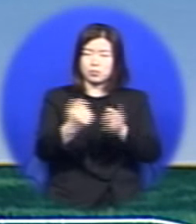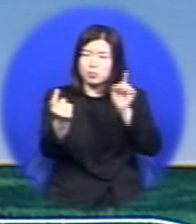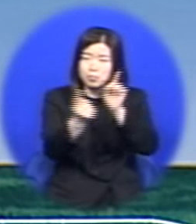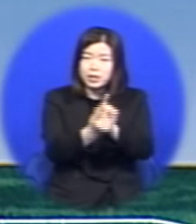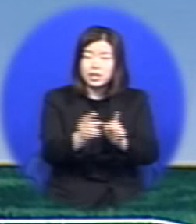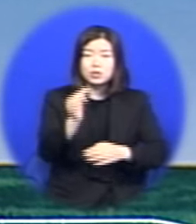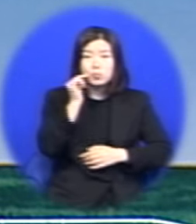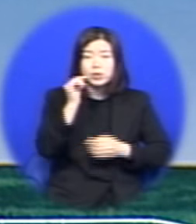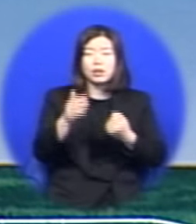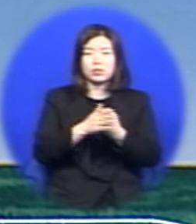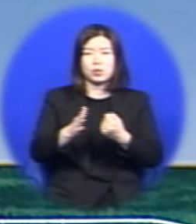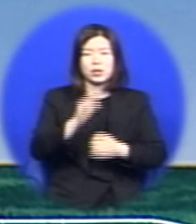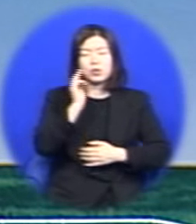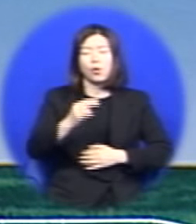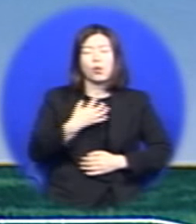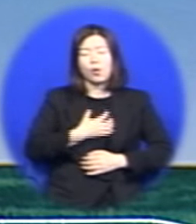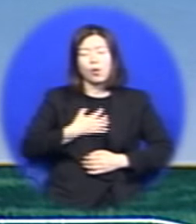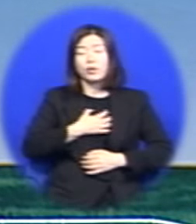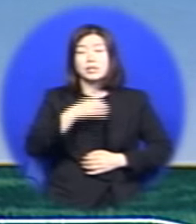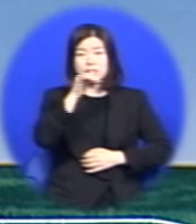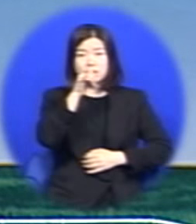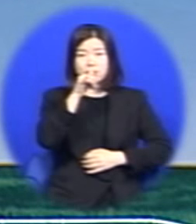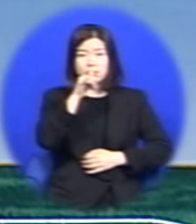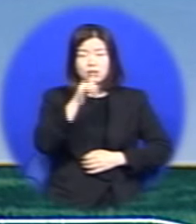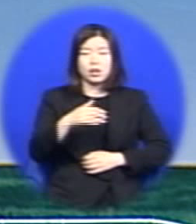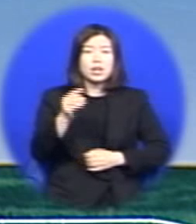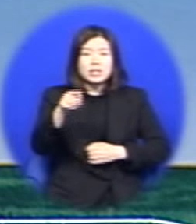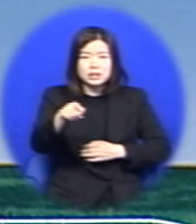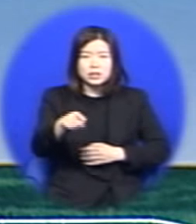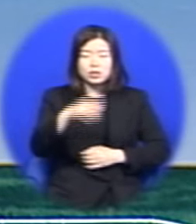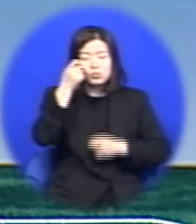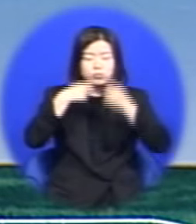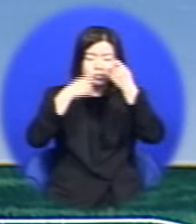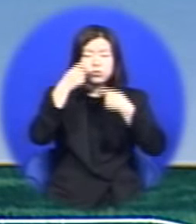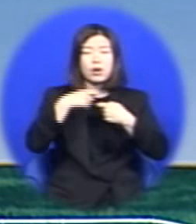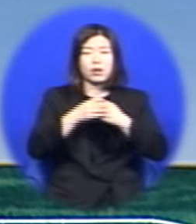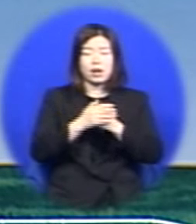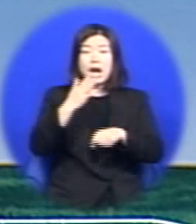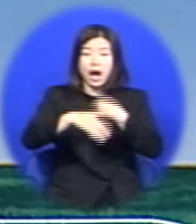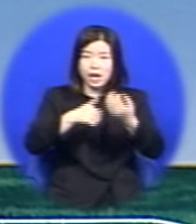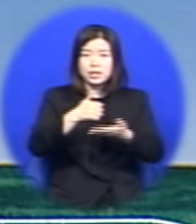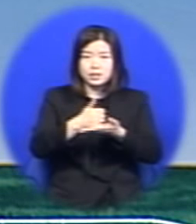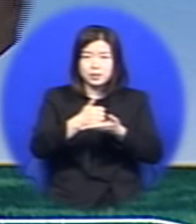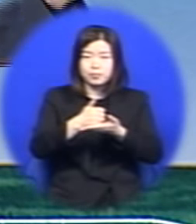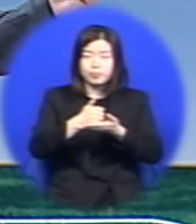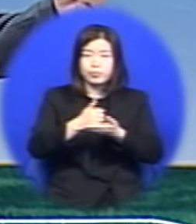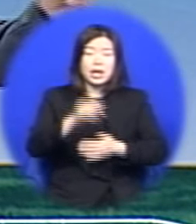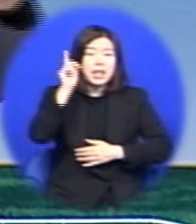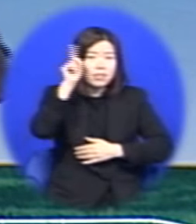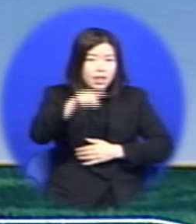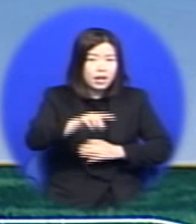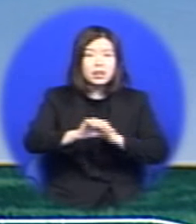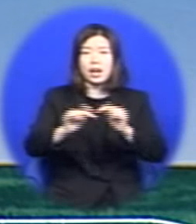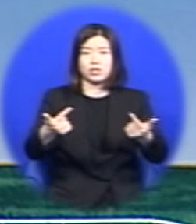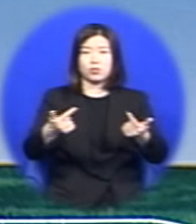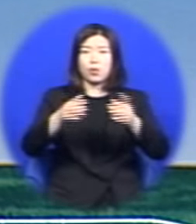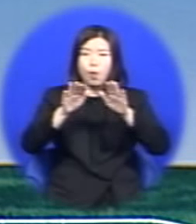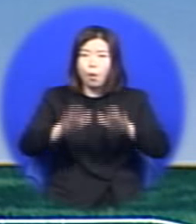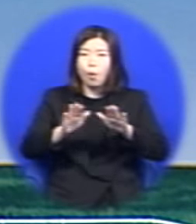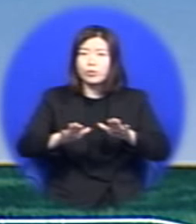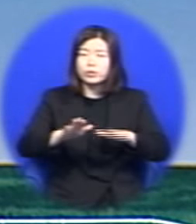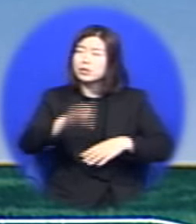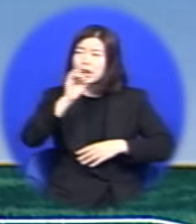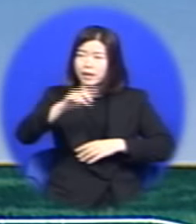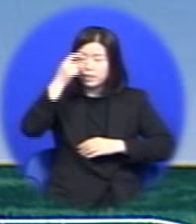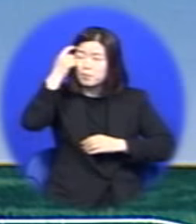못한 것 때문에 너무 괴로웠습니다. 그는 울었습니다. 하나님, 내일이 아니고 오늘은 안